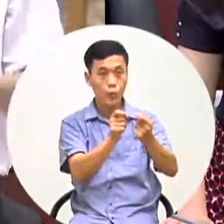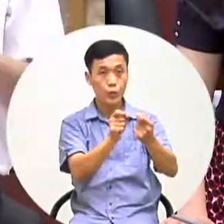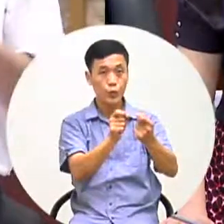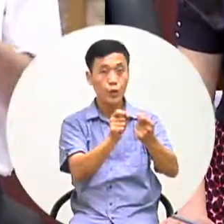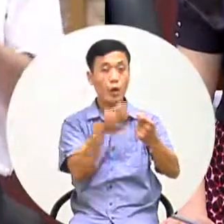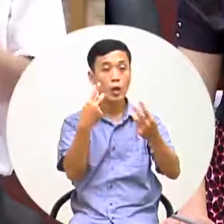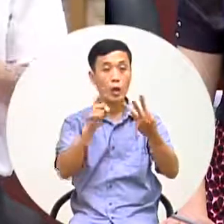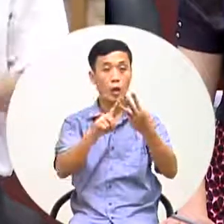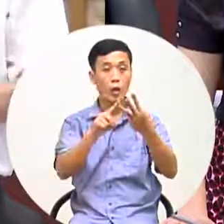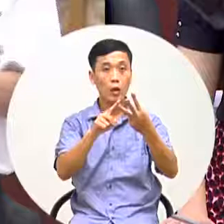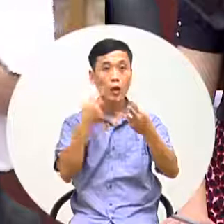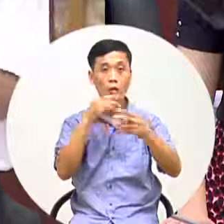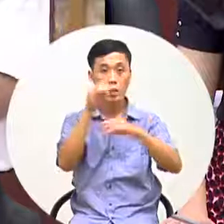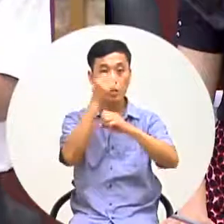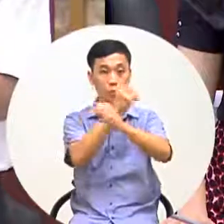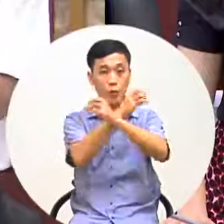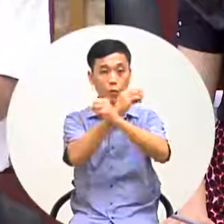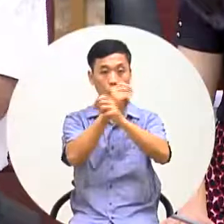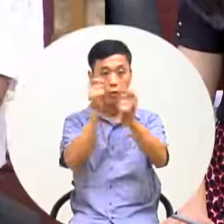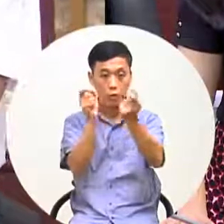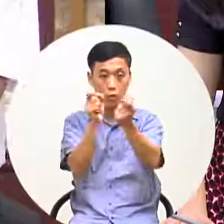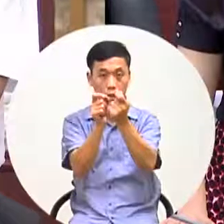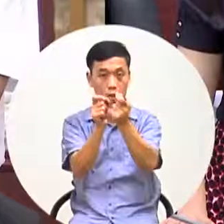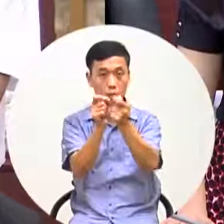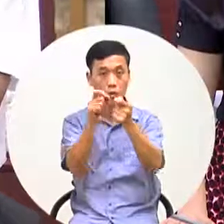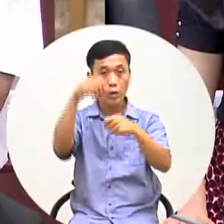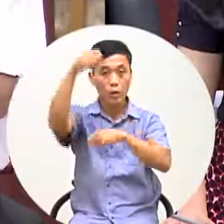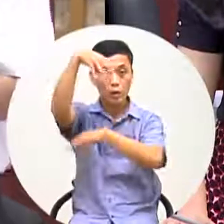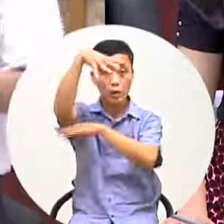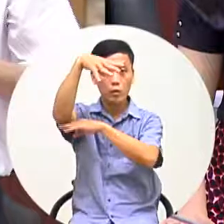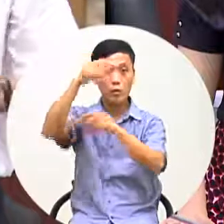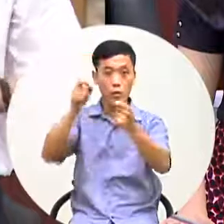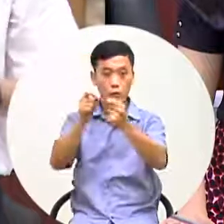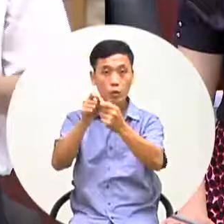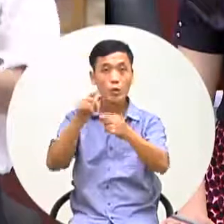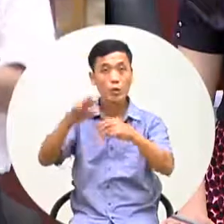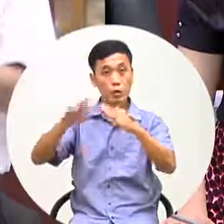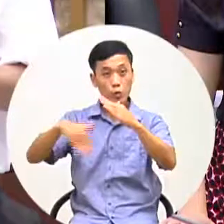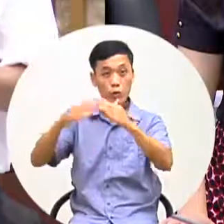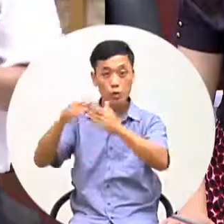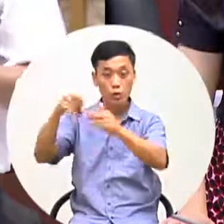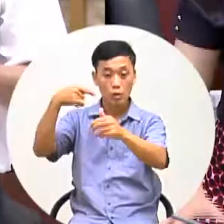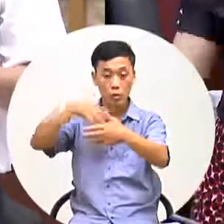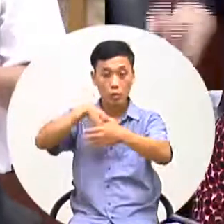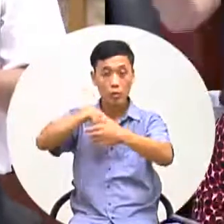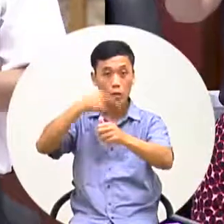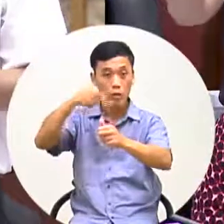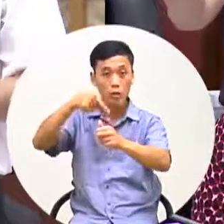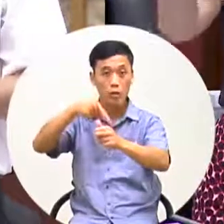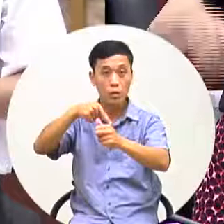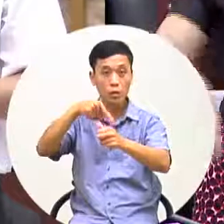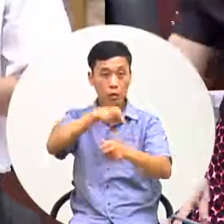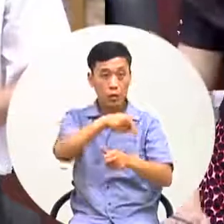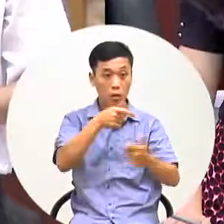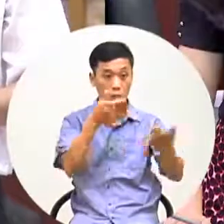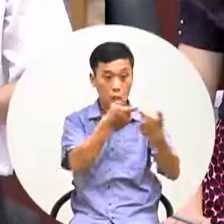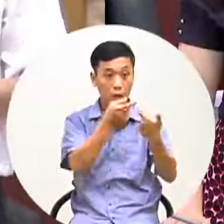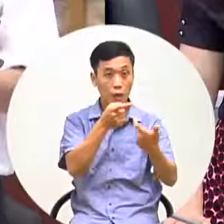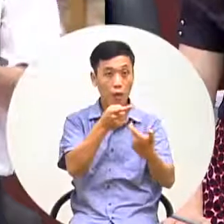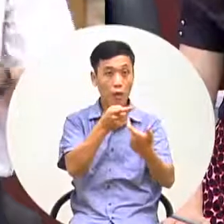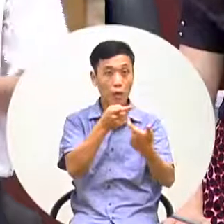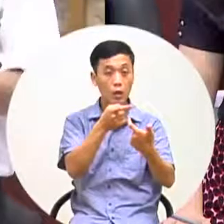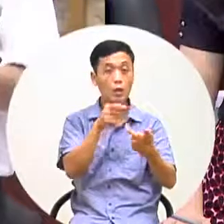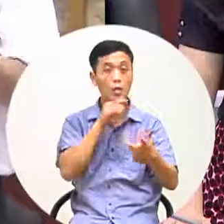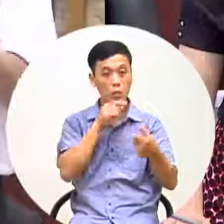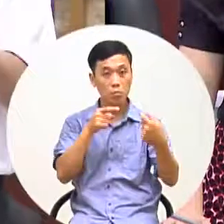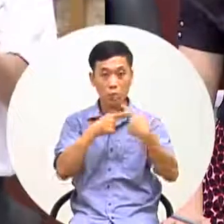灯，这种修剪方法在学校教的那一套有没有办法再应用？这个就是我们现在很争议的地方。对，所以我们